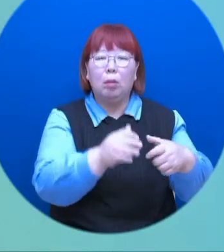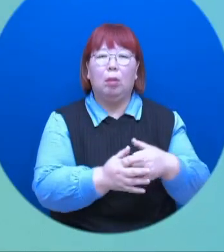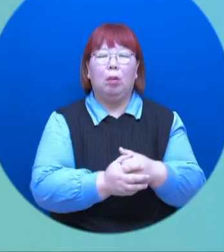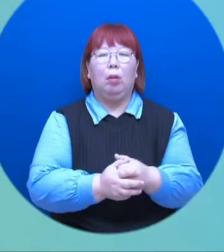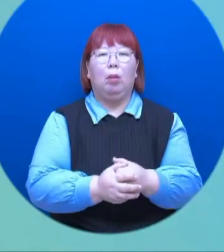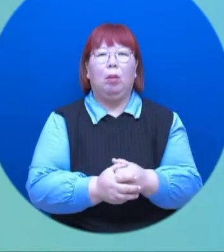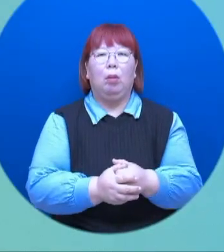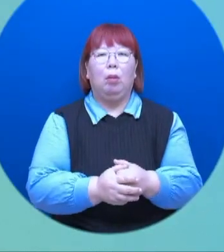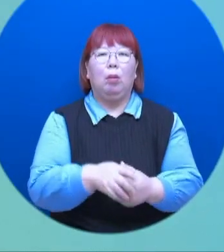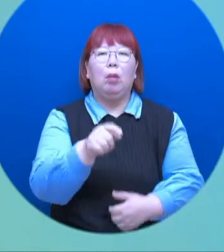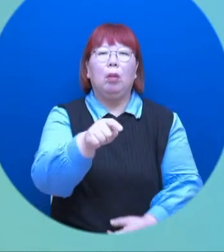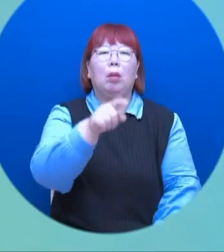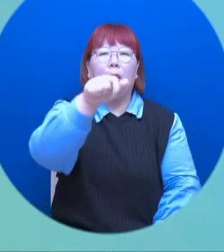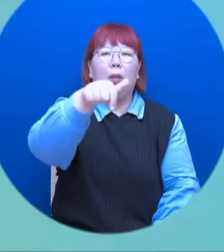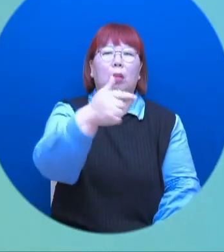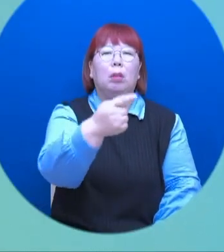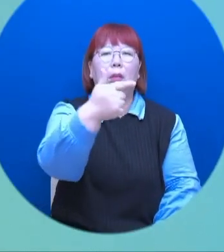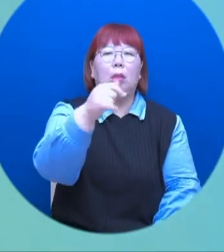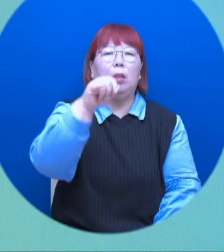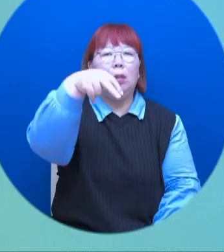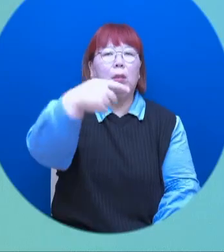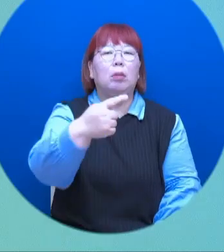표현이 무엇일까라는 거죠.